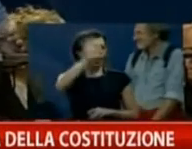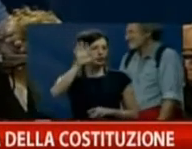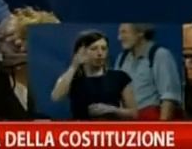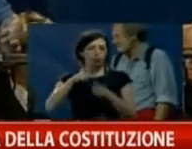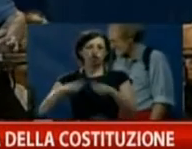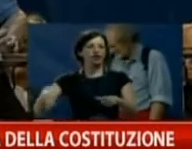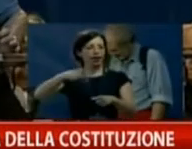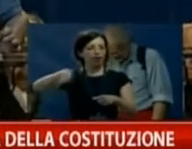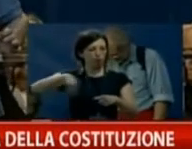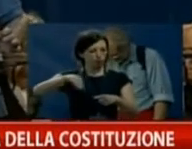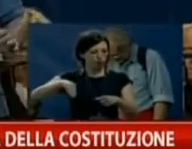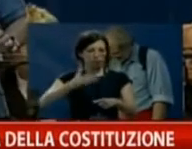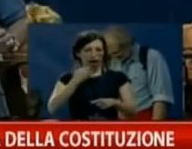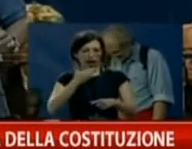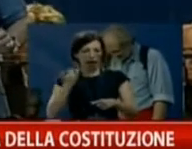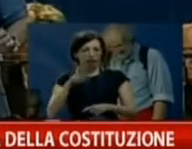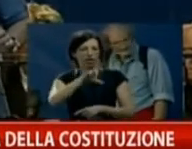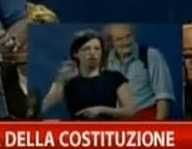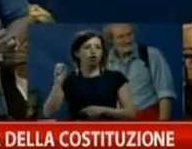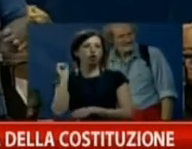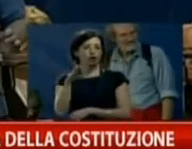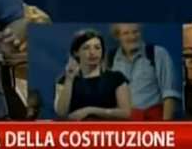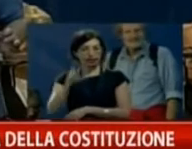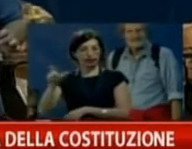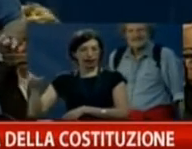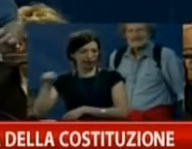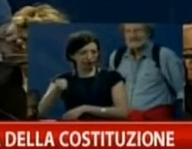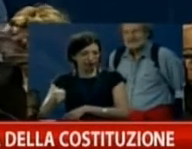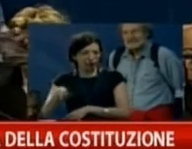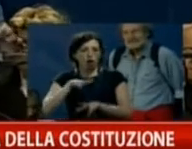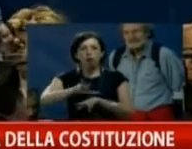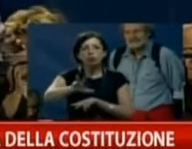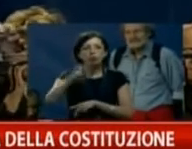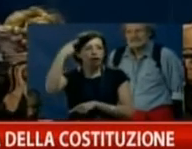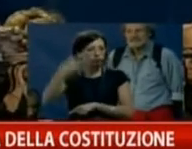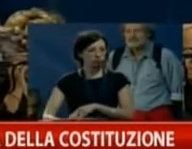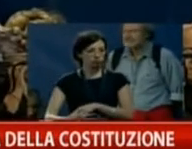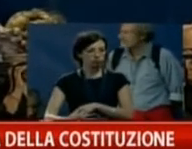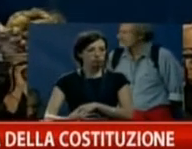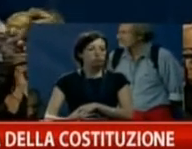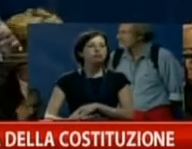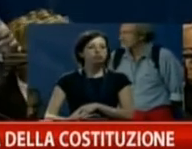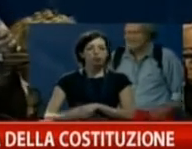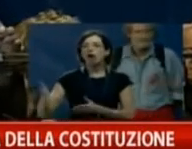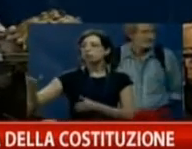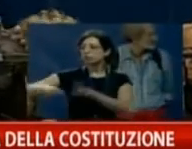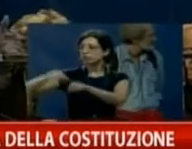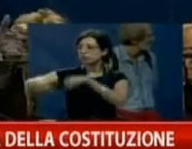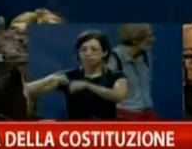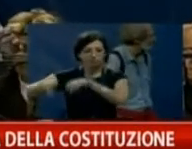300 insegnanti il Comune ha detto: prendiamoli, e la Procura della Corte dei Conti,